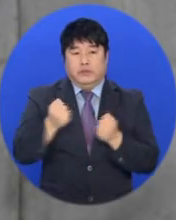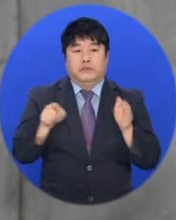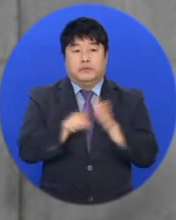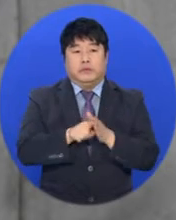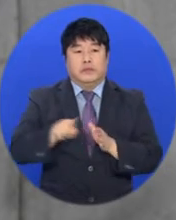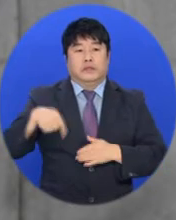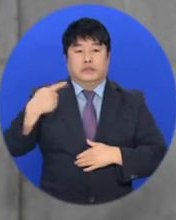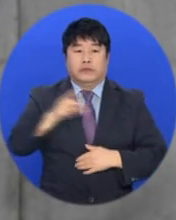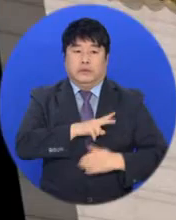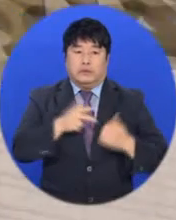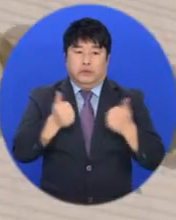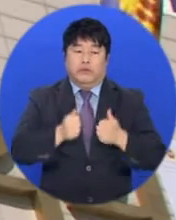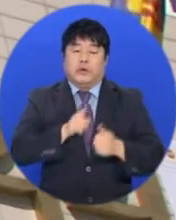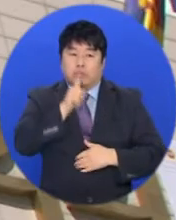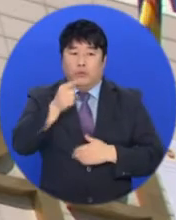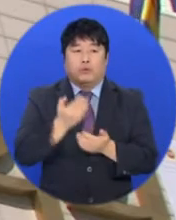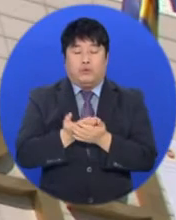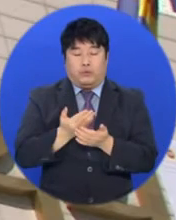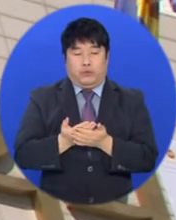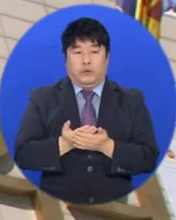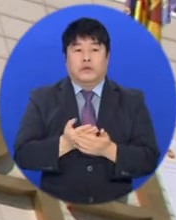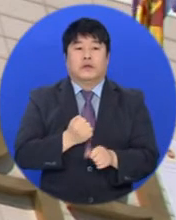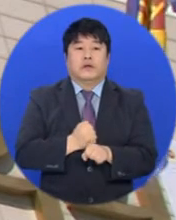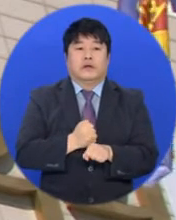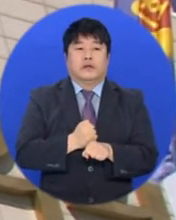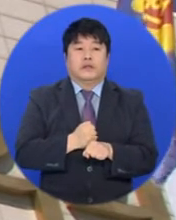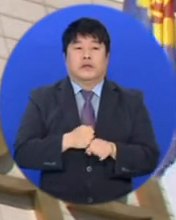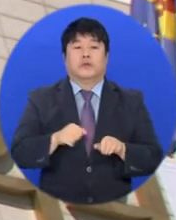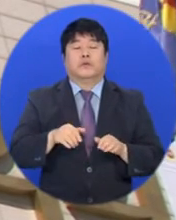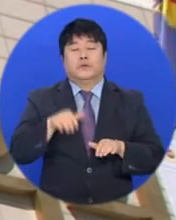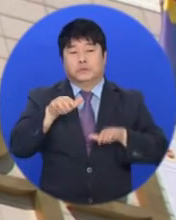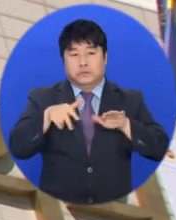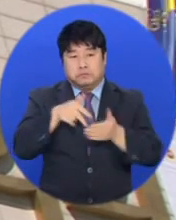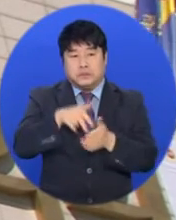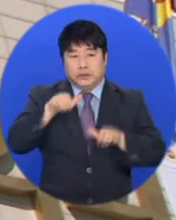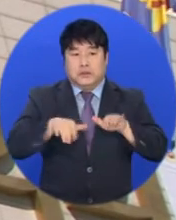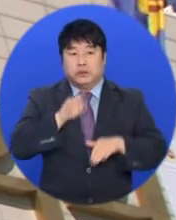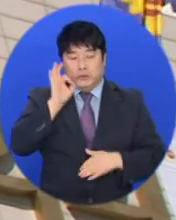보고를 해달라고 요청했다며 온도차를 보였습니다. MBC 뉴스 우종훈입니다.